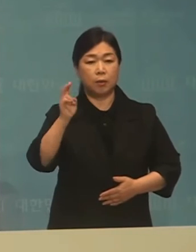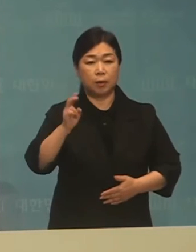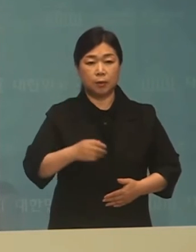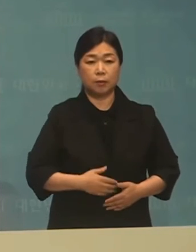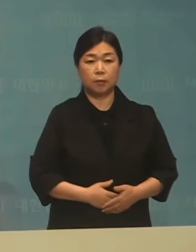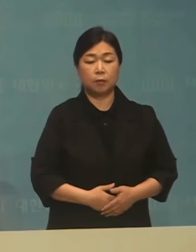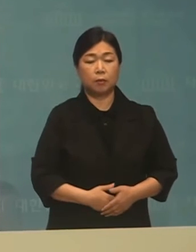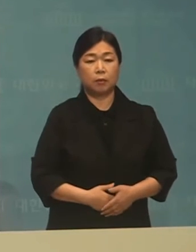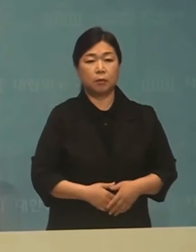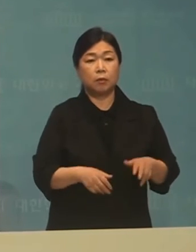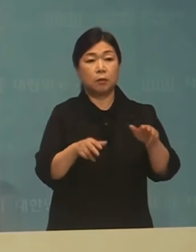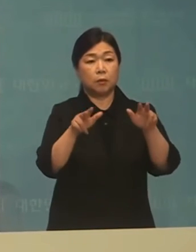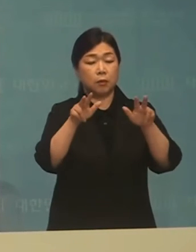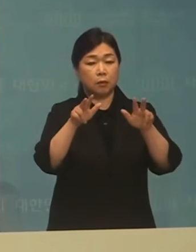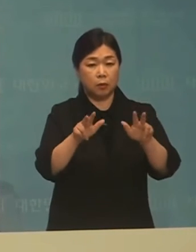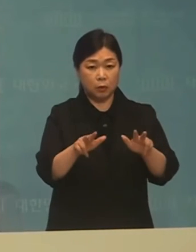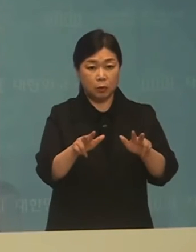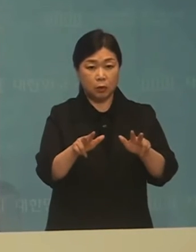지금